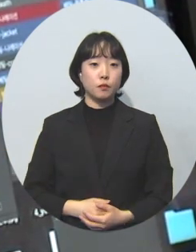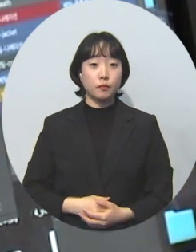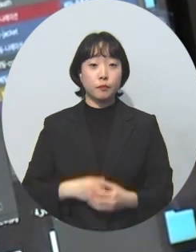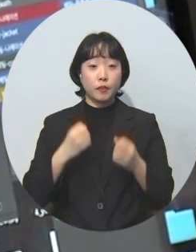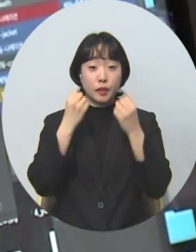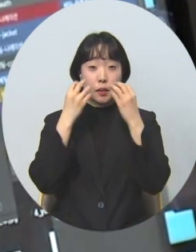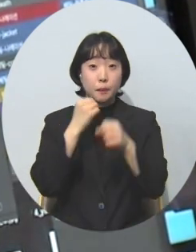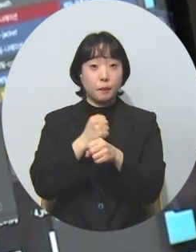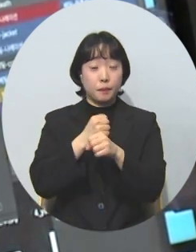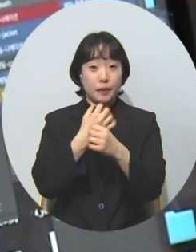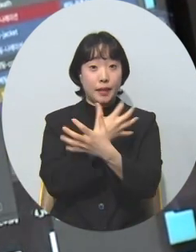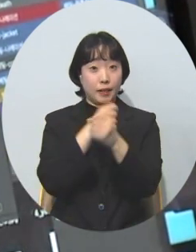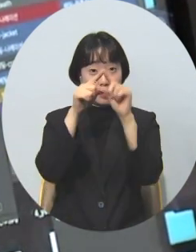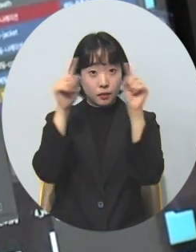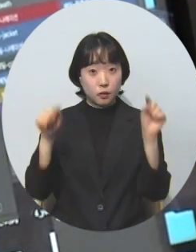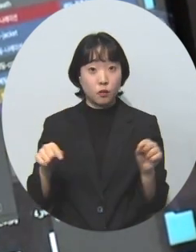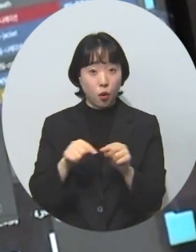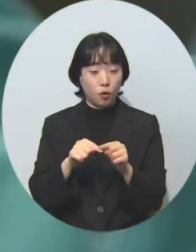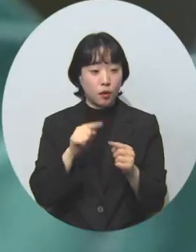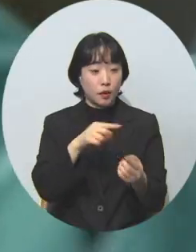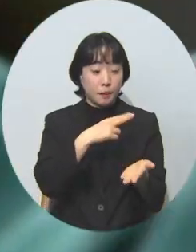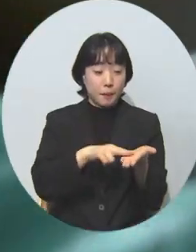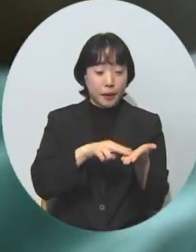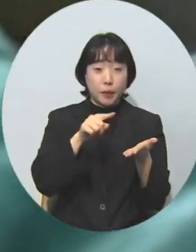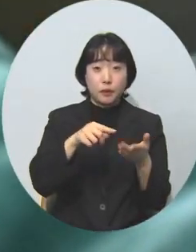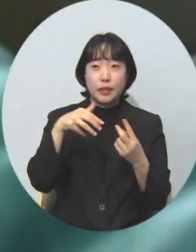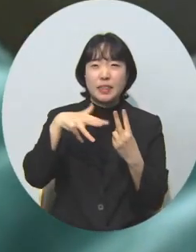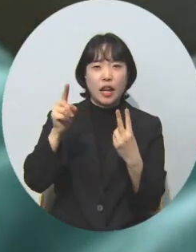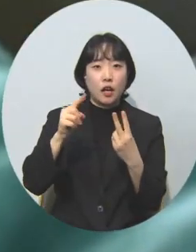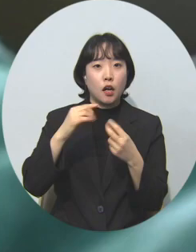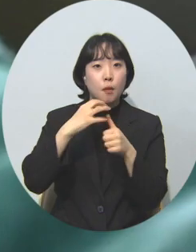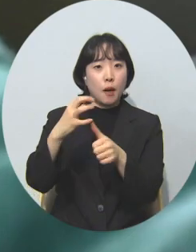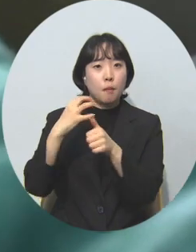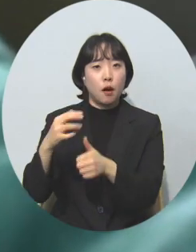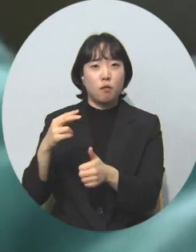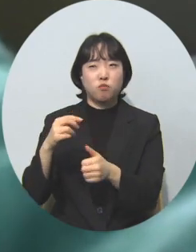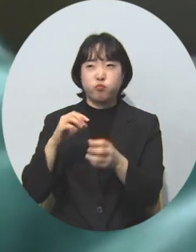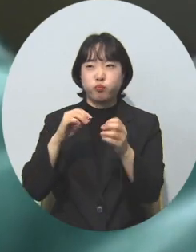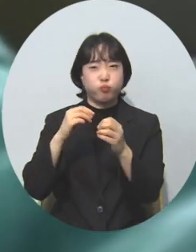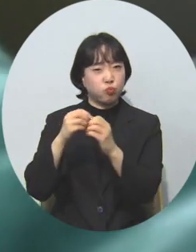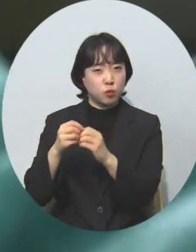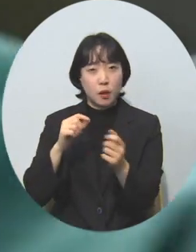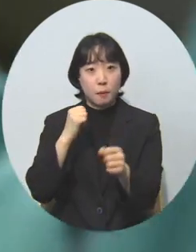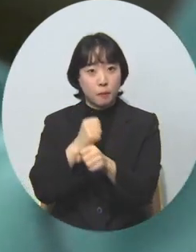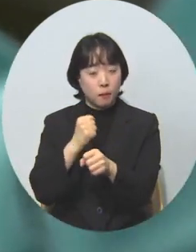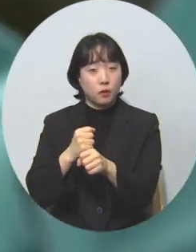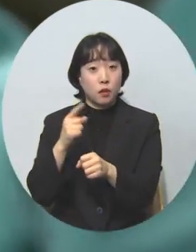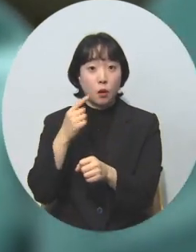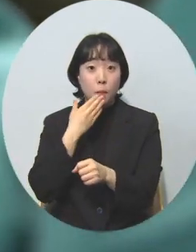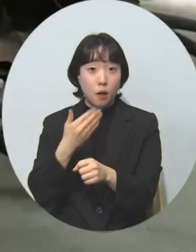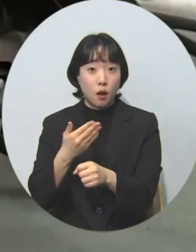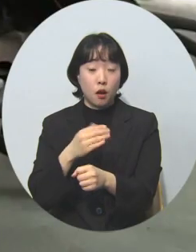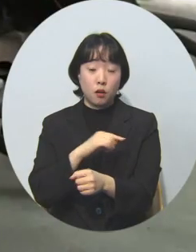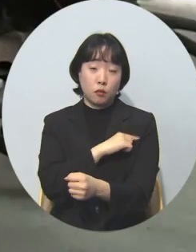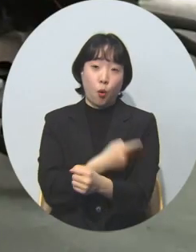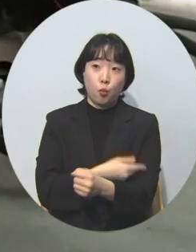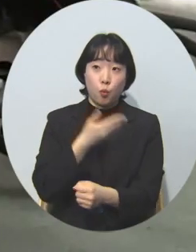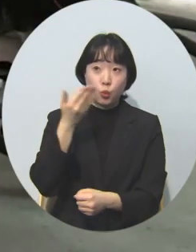계약서는 2차 저작물 작성권 이용 허락 계약서와 2차 저작물 작성권 양도 계약서입니다